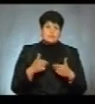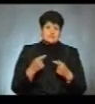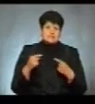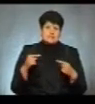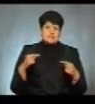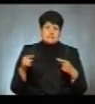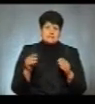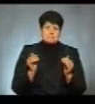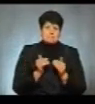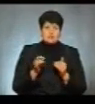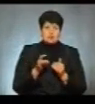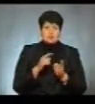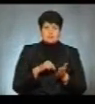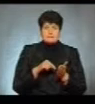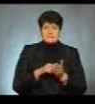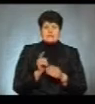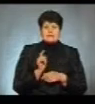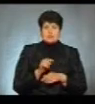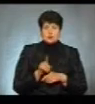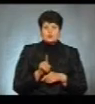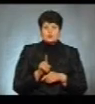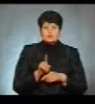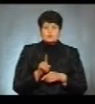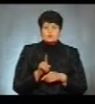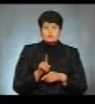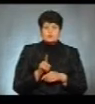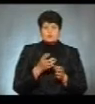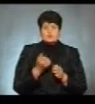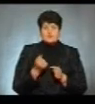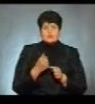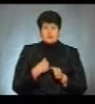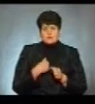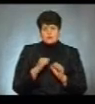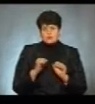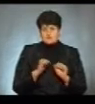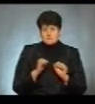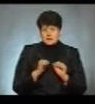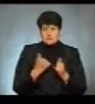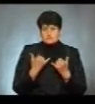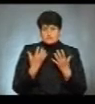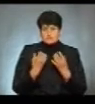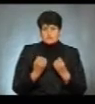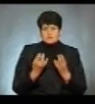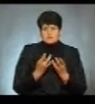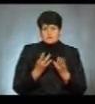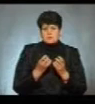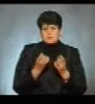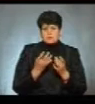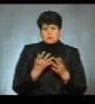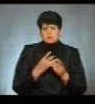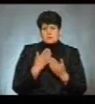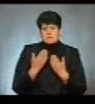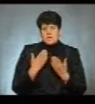інших мікрорайонів міста для того, щоб визнати нас управителем. І на сьогоднішній день тривають просто, ну, поки що